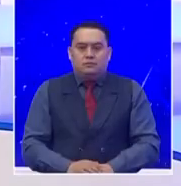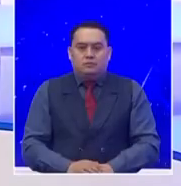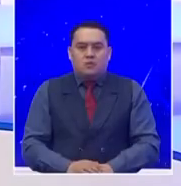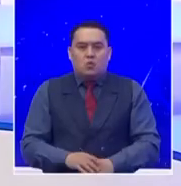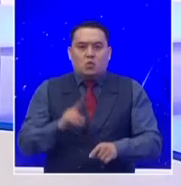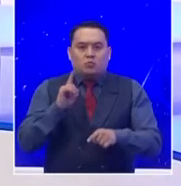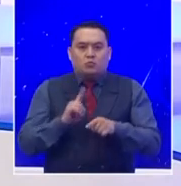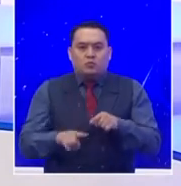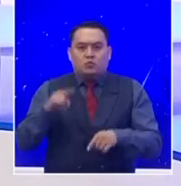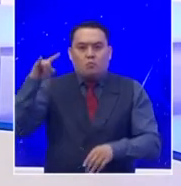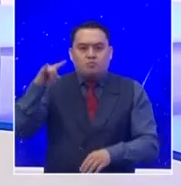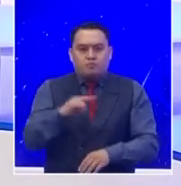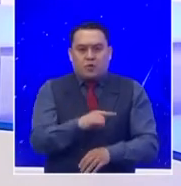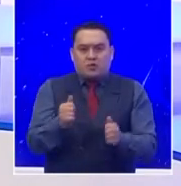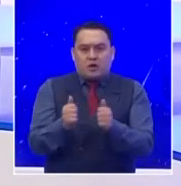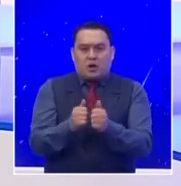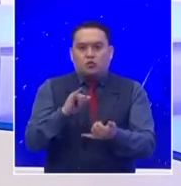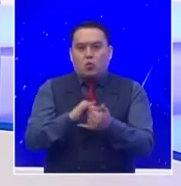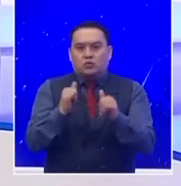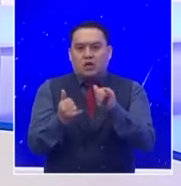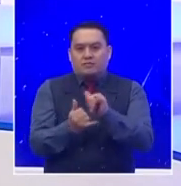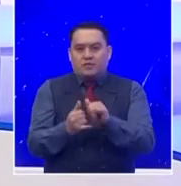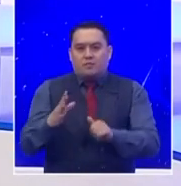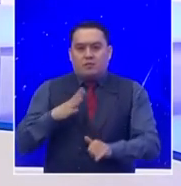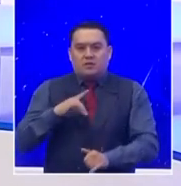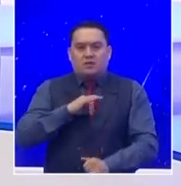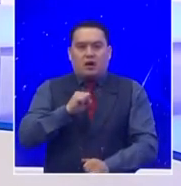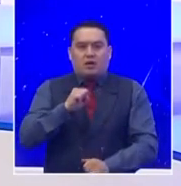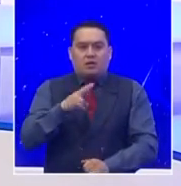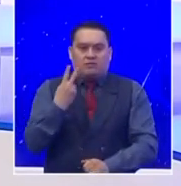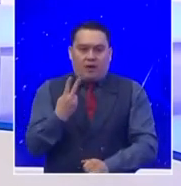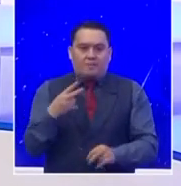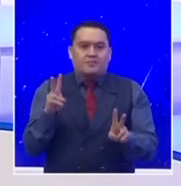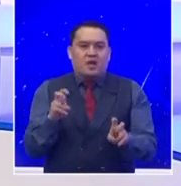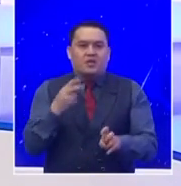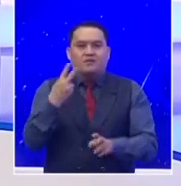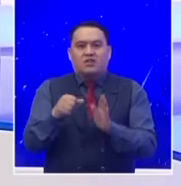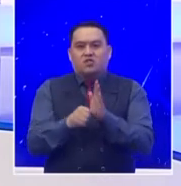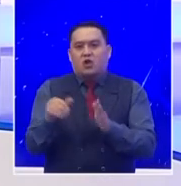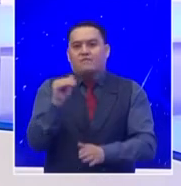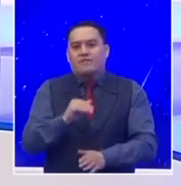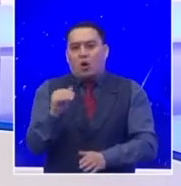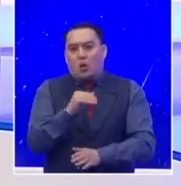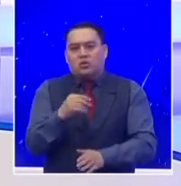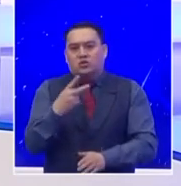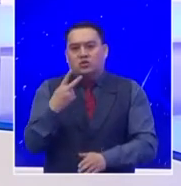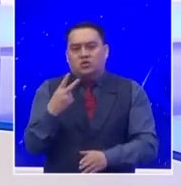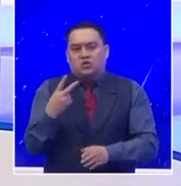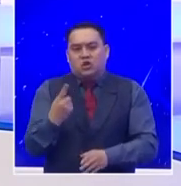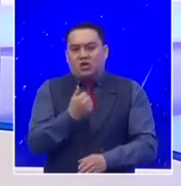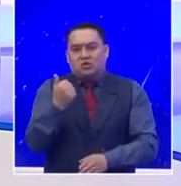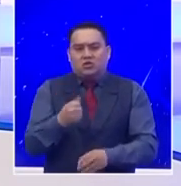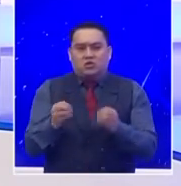Экстренную посадку недалеко от аэропорта Усть-Каменогорска совершил самолет Ан-2. 26 февраля около часа дня в